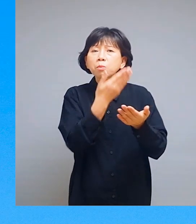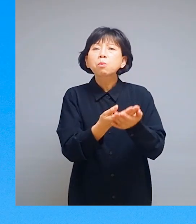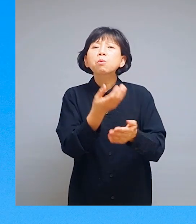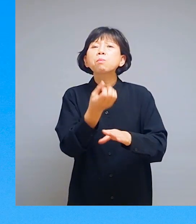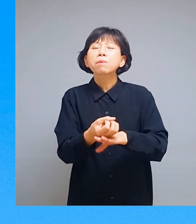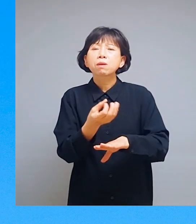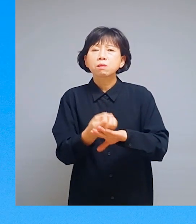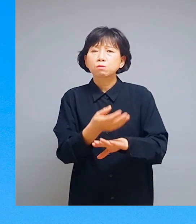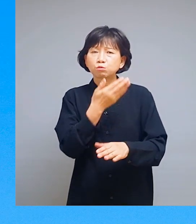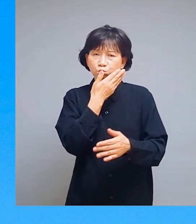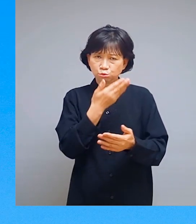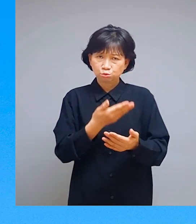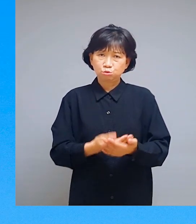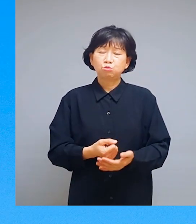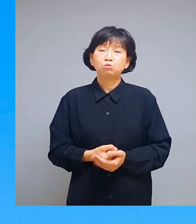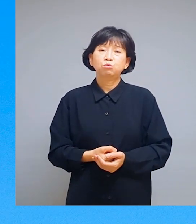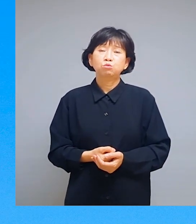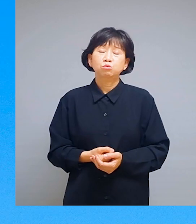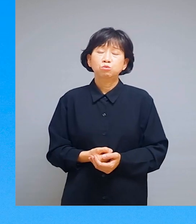중요한 건데,